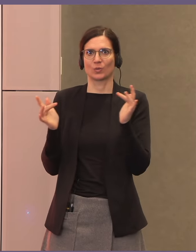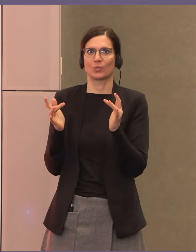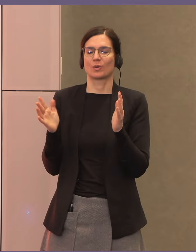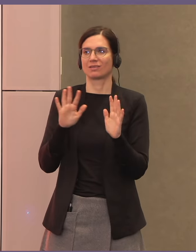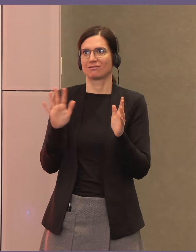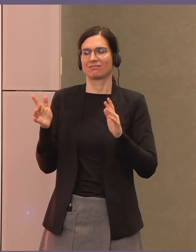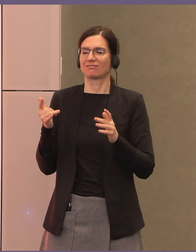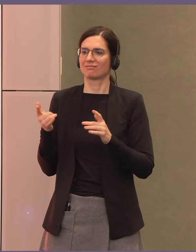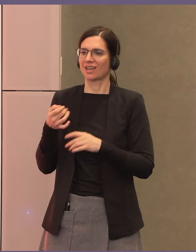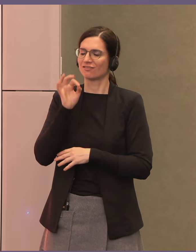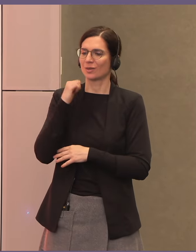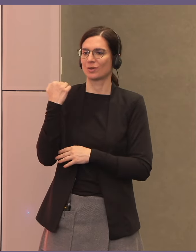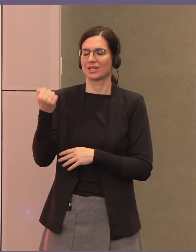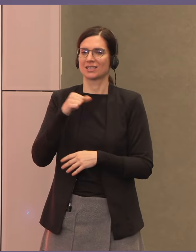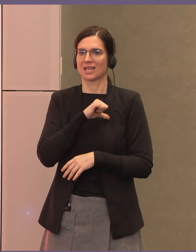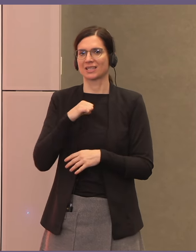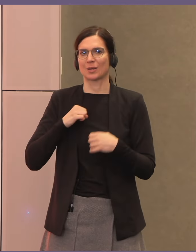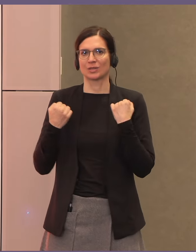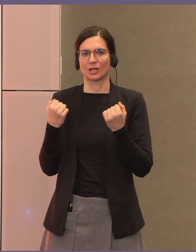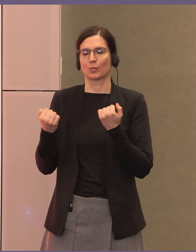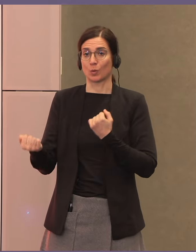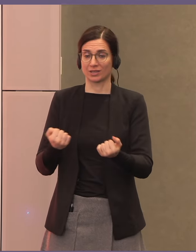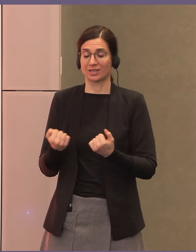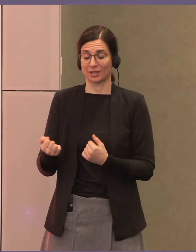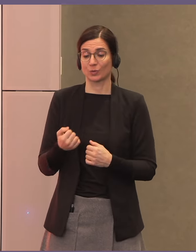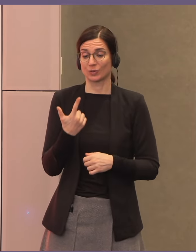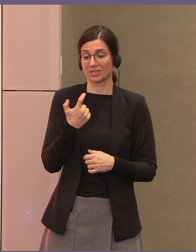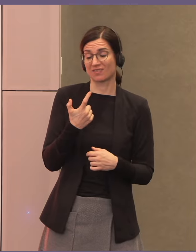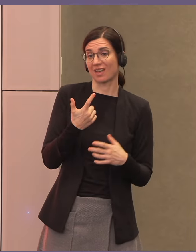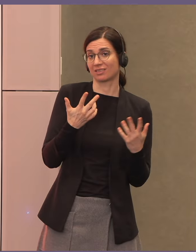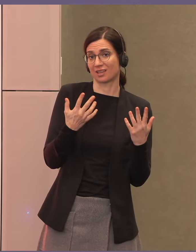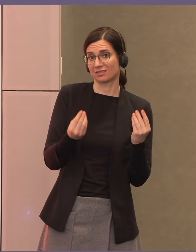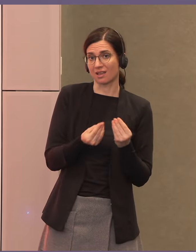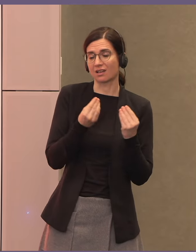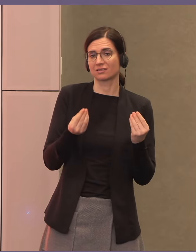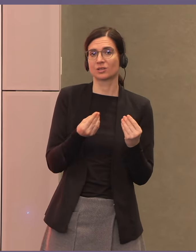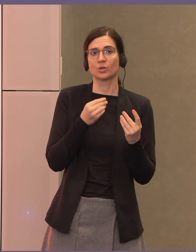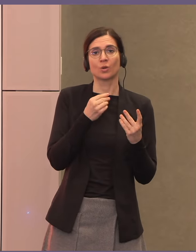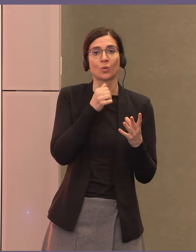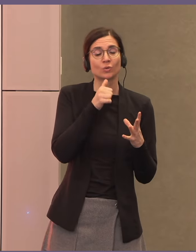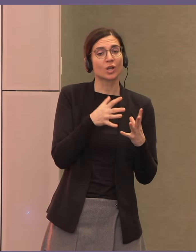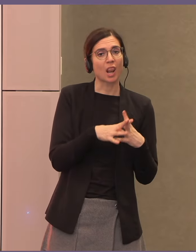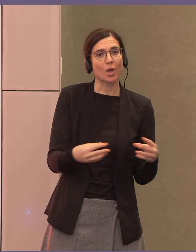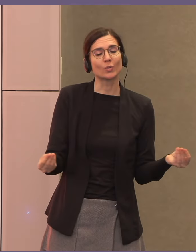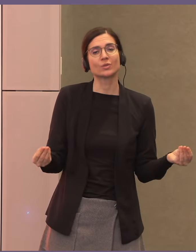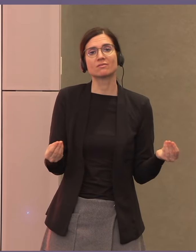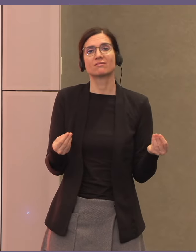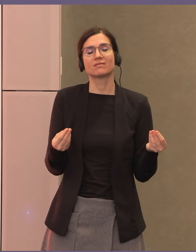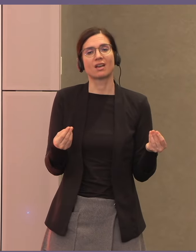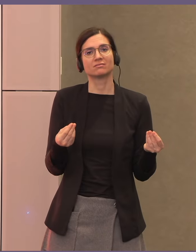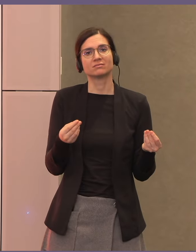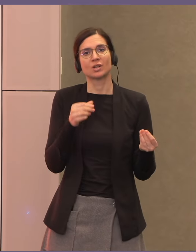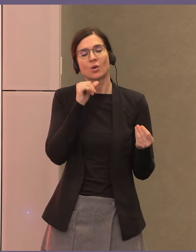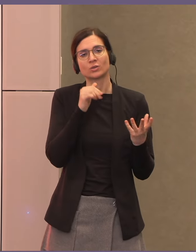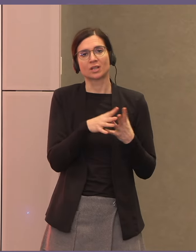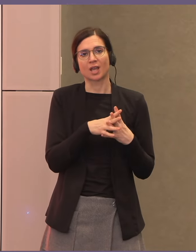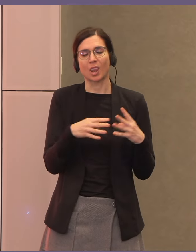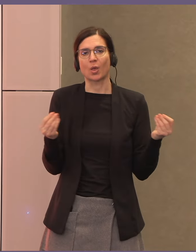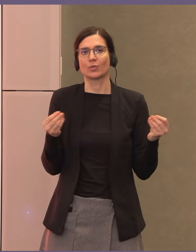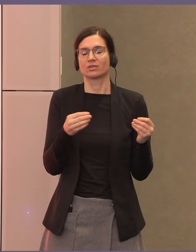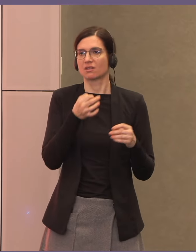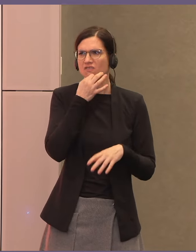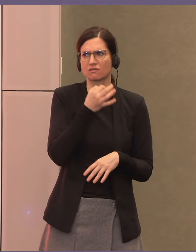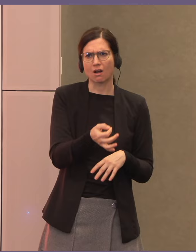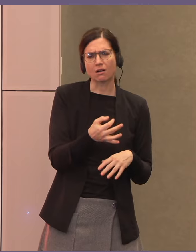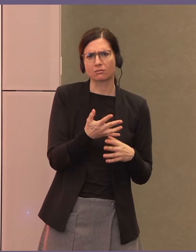anspruchsvollen selbstsicheren Politik und das andere ist die immer noch ungelöste von uns allen immer adressierte